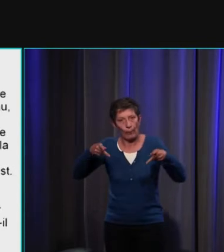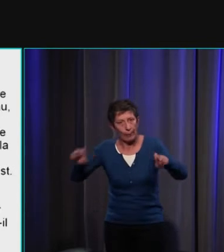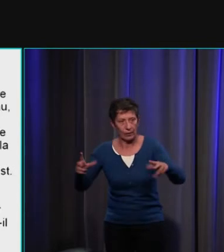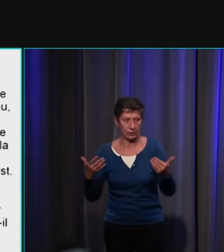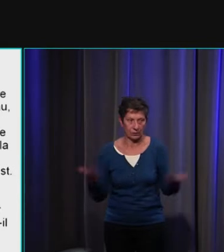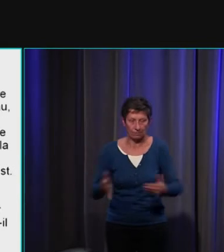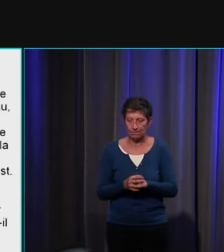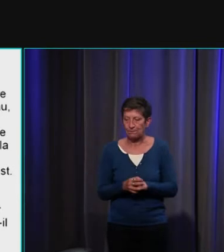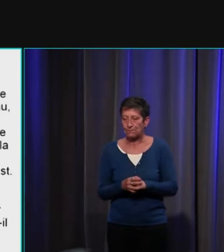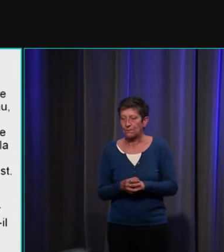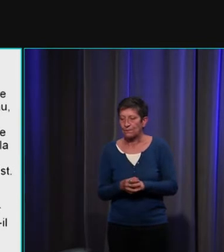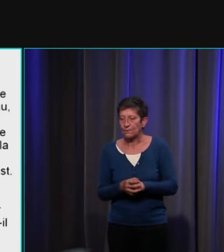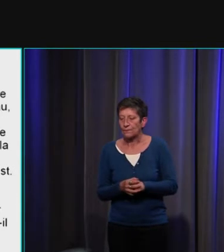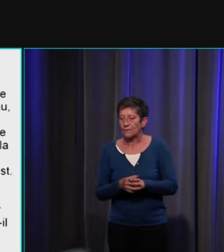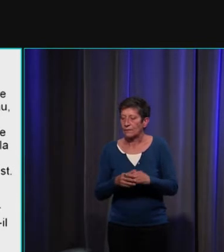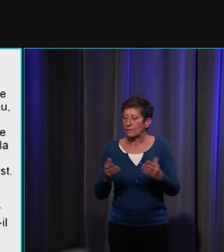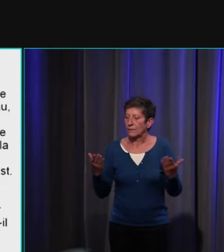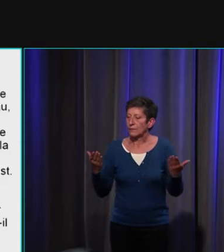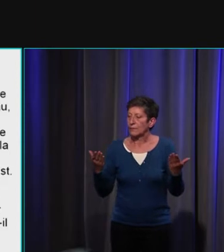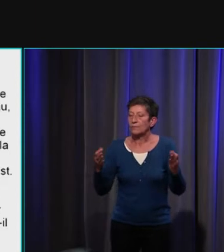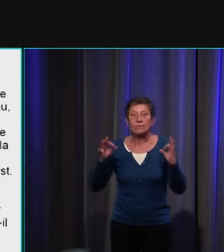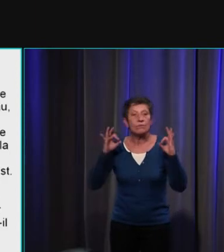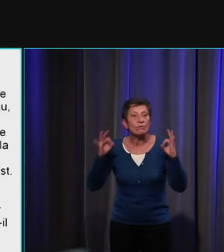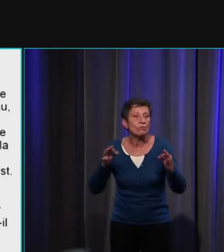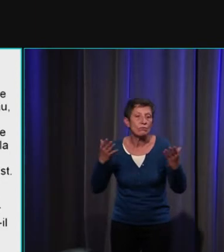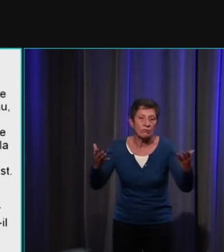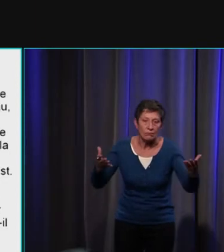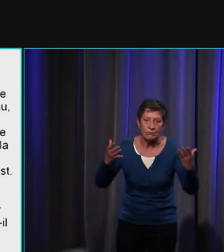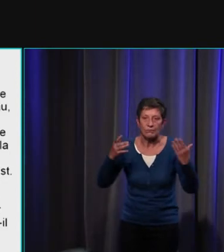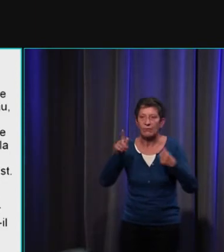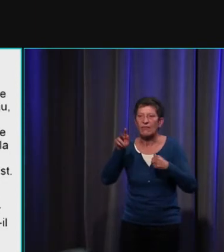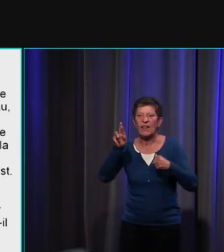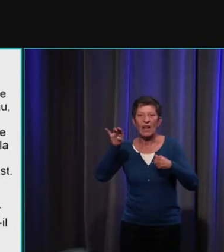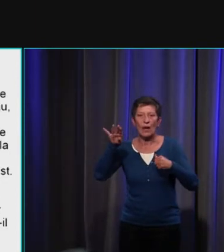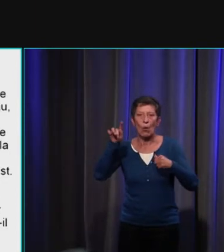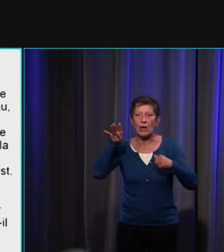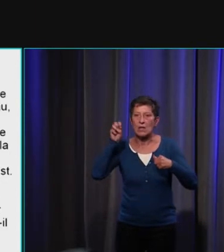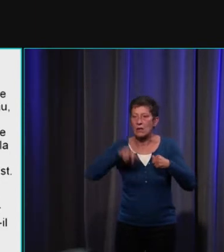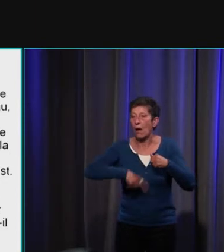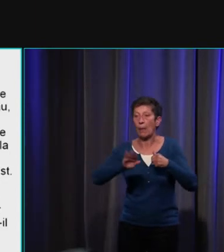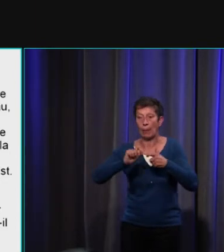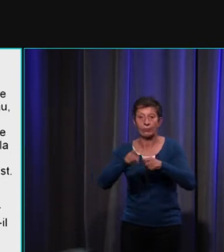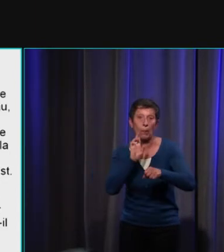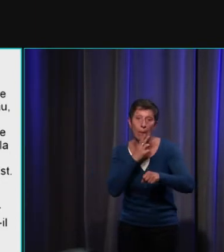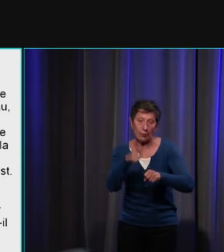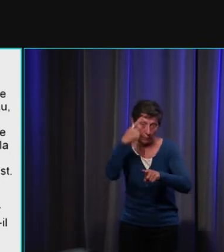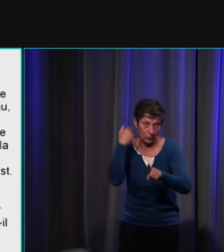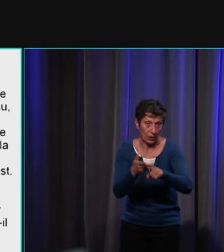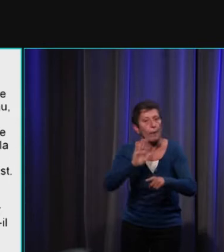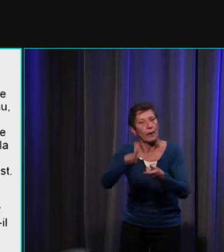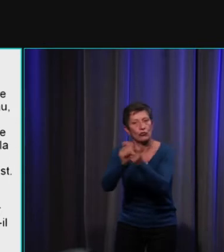des grégorien après bien sûr cela a changé autre critique radicale